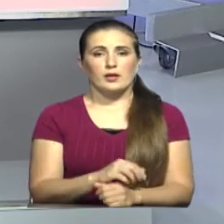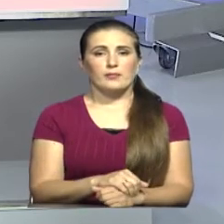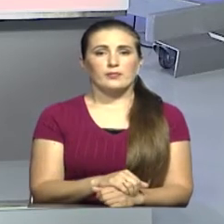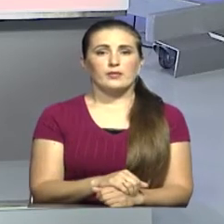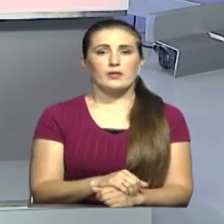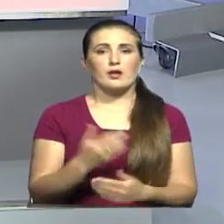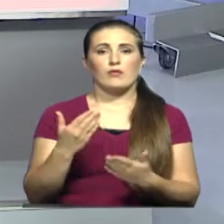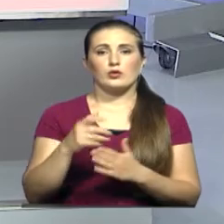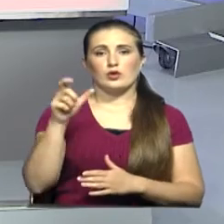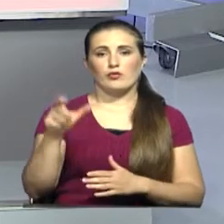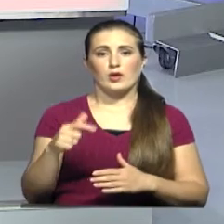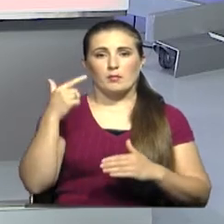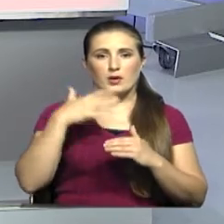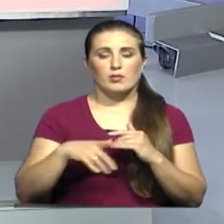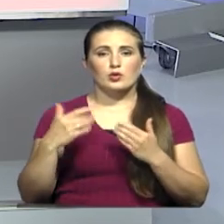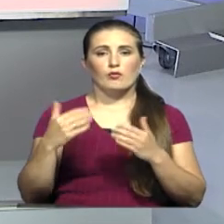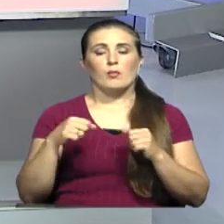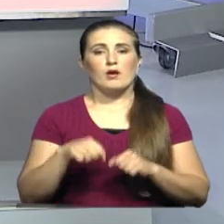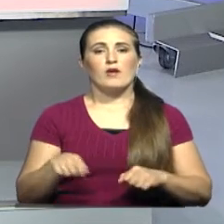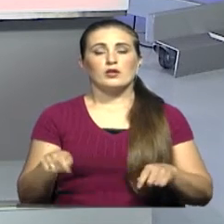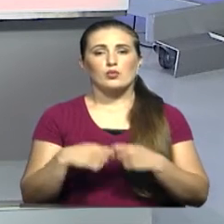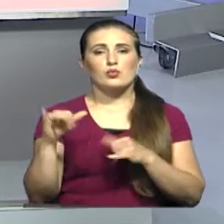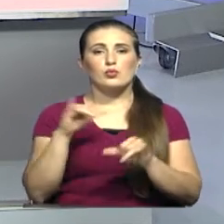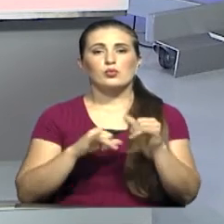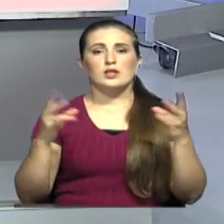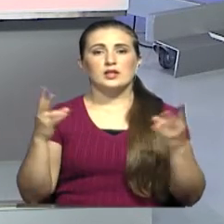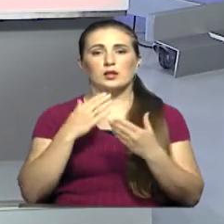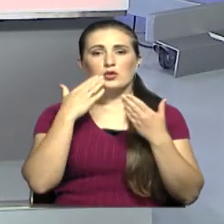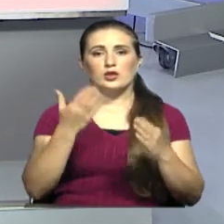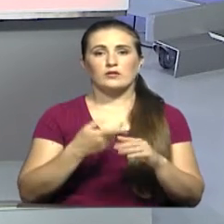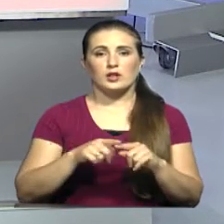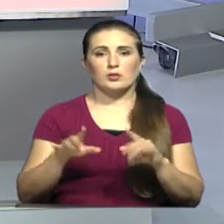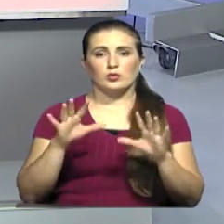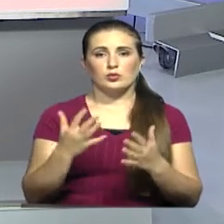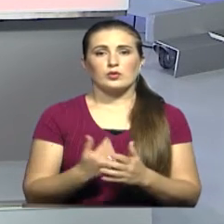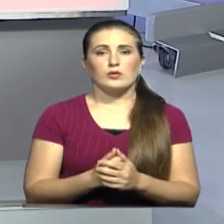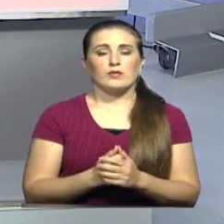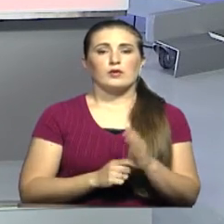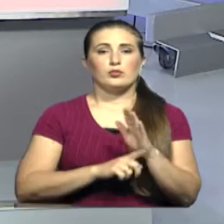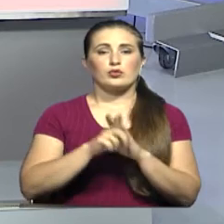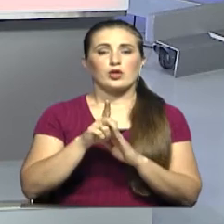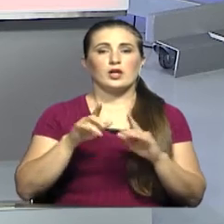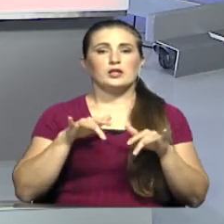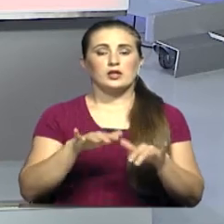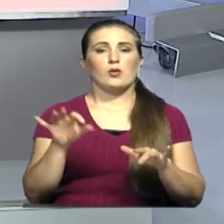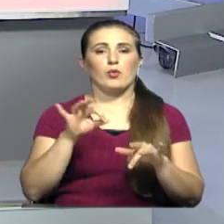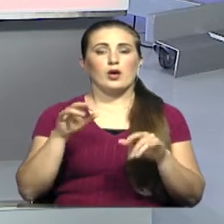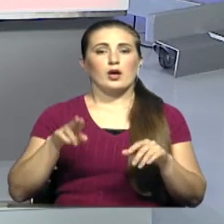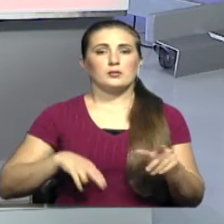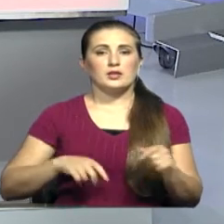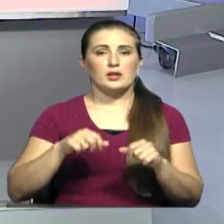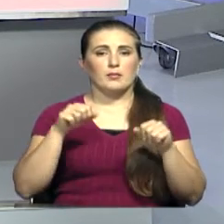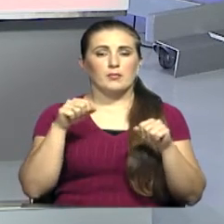Человек понимает, что его права нарушены. Куда ему следует обращаться в данном случае? Возбуждает дело об административном правонарушении по